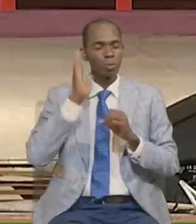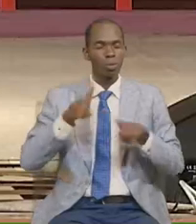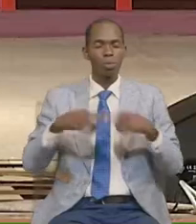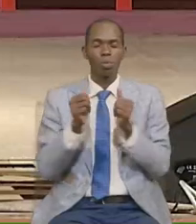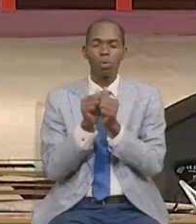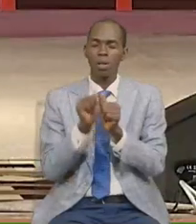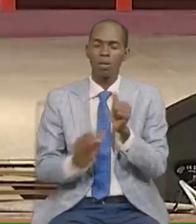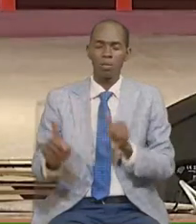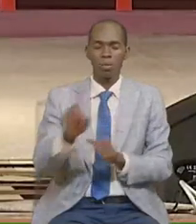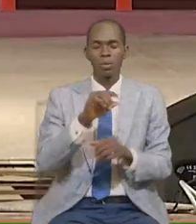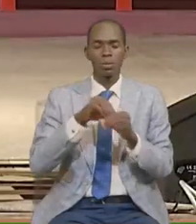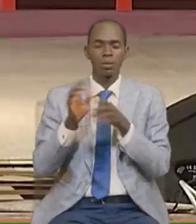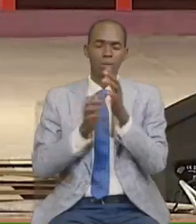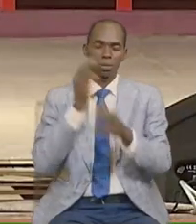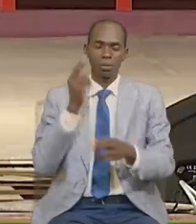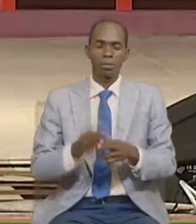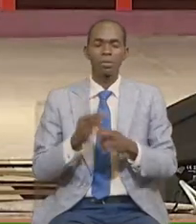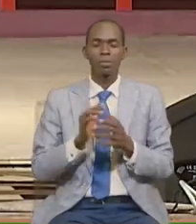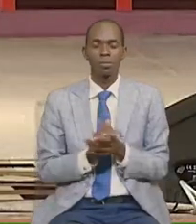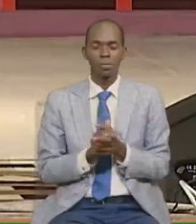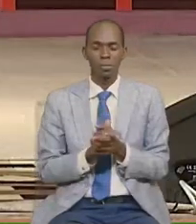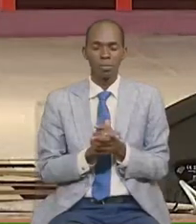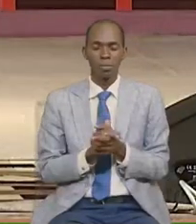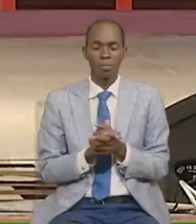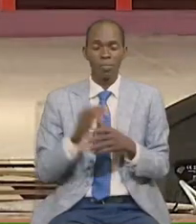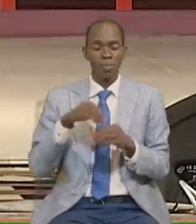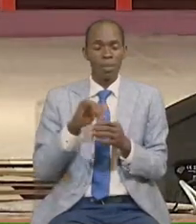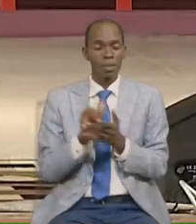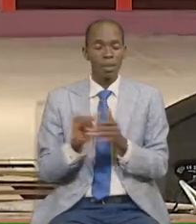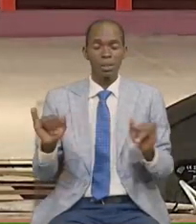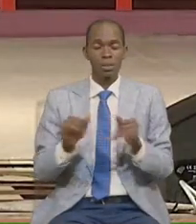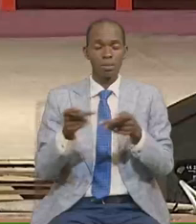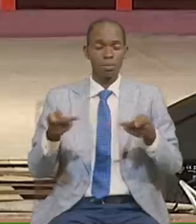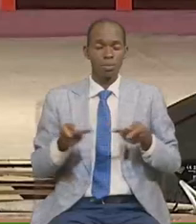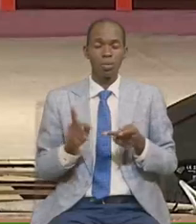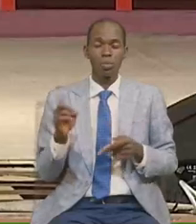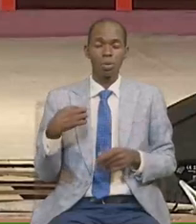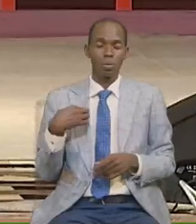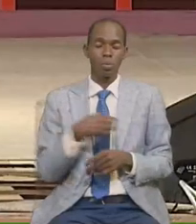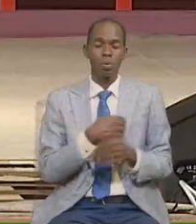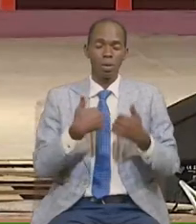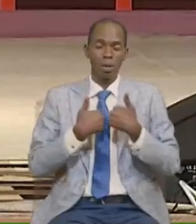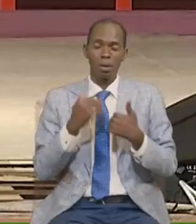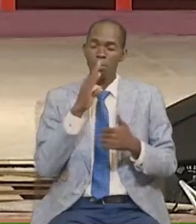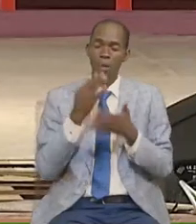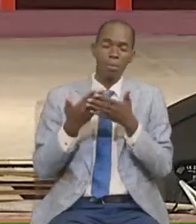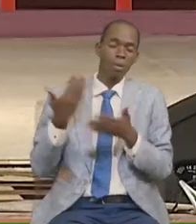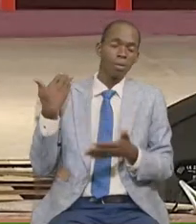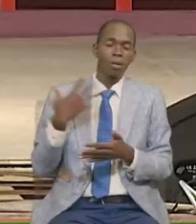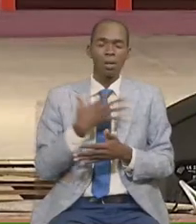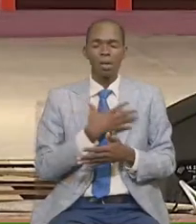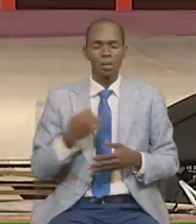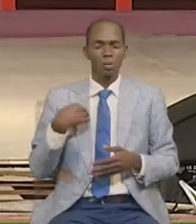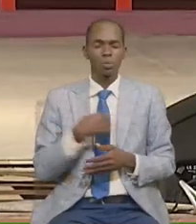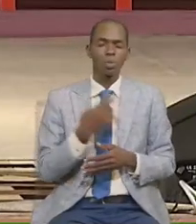de Jésus. Dans le même lieu où nous étions avant et nous étions faibles et